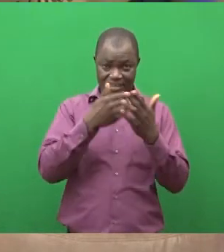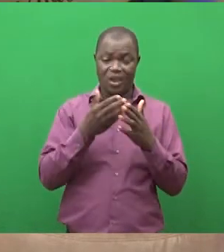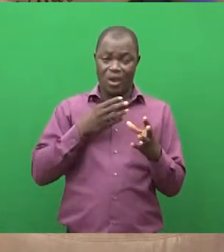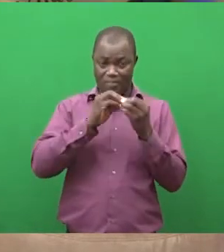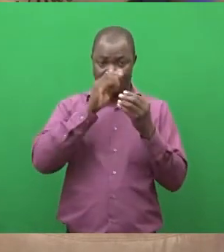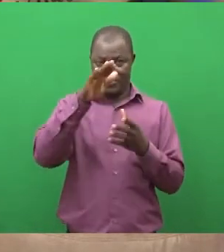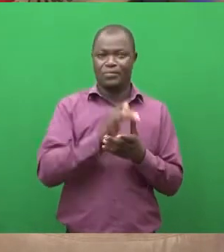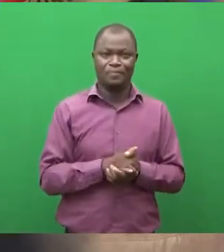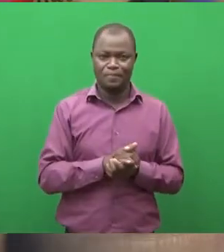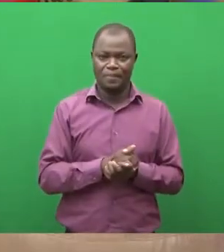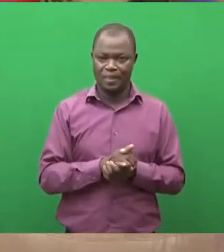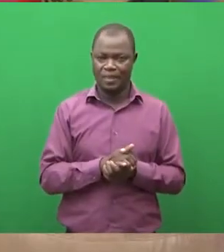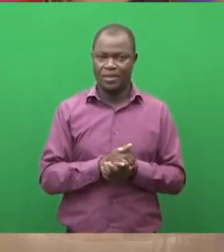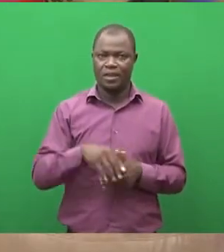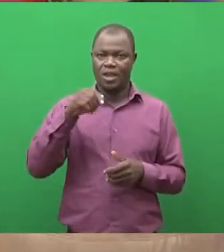zvichagadziriswa makorokoto.